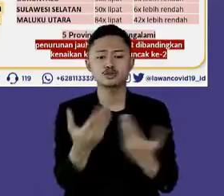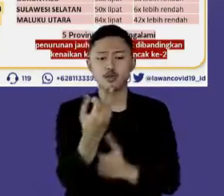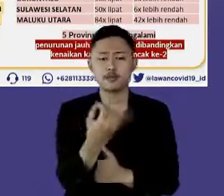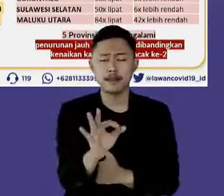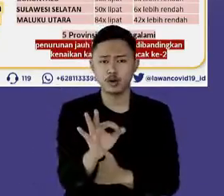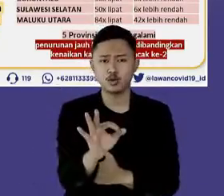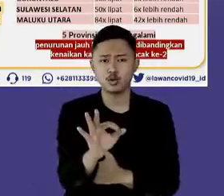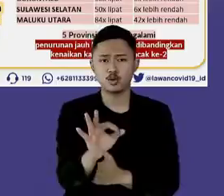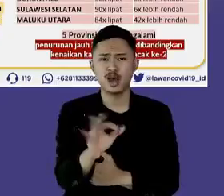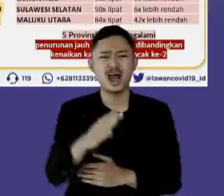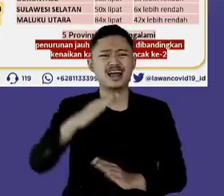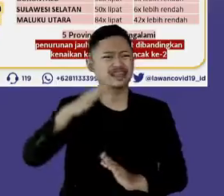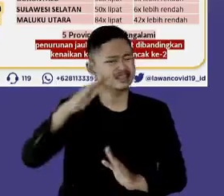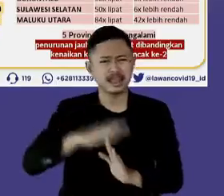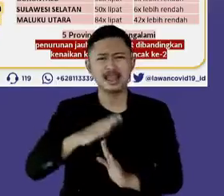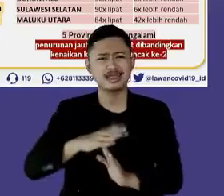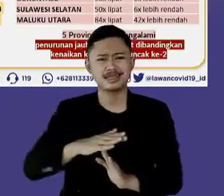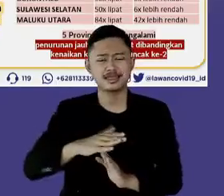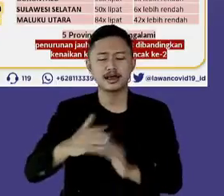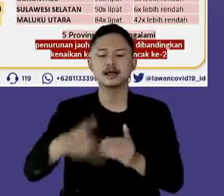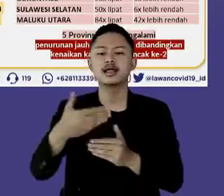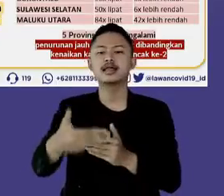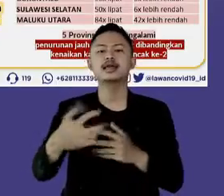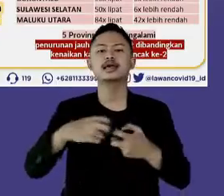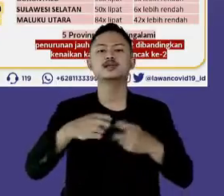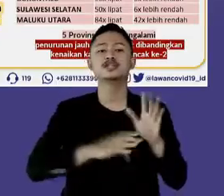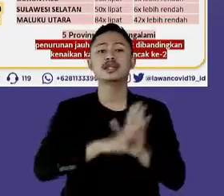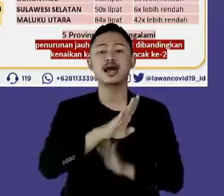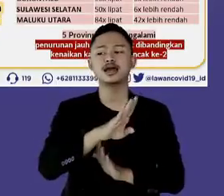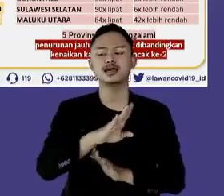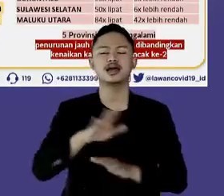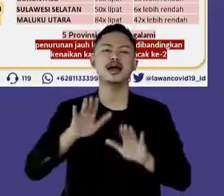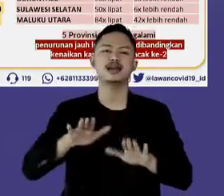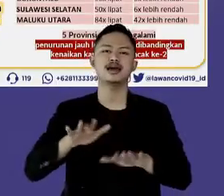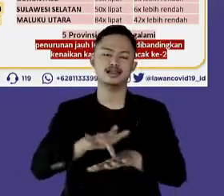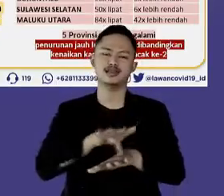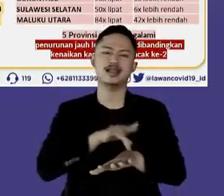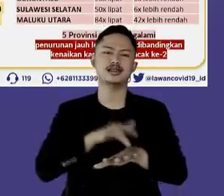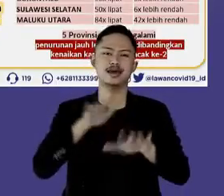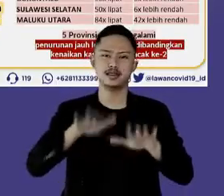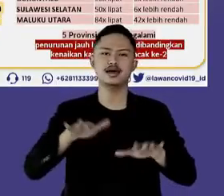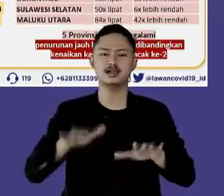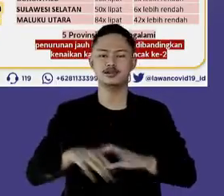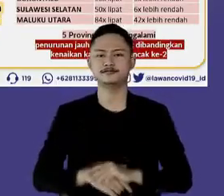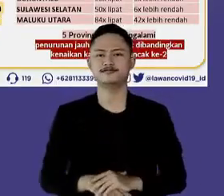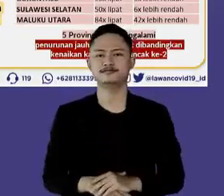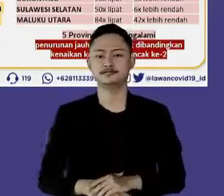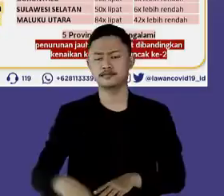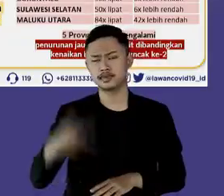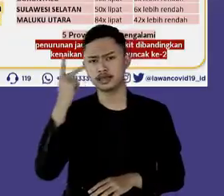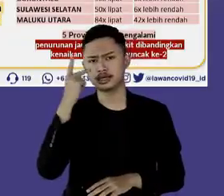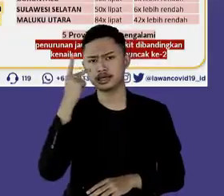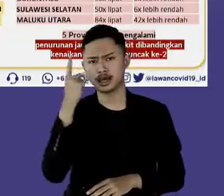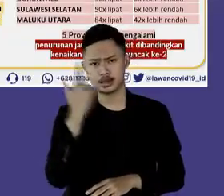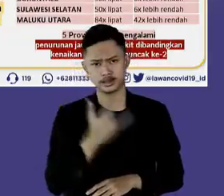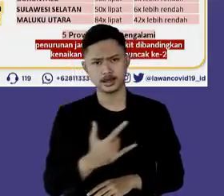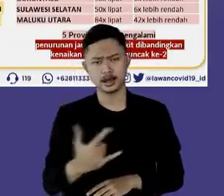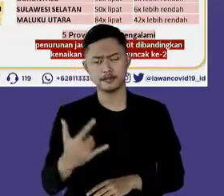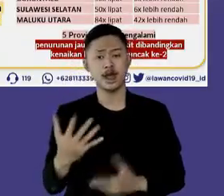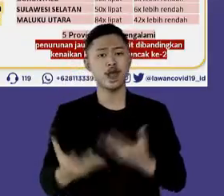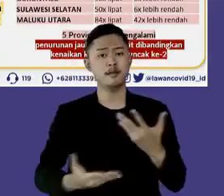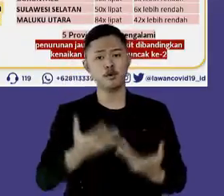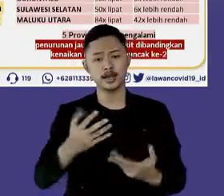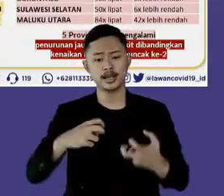baru disaat kasus sudah mulai naik mengingat saat ini kita tetap perlu waspada terhadap kemungkinan adanya